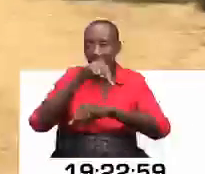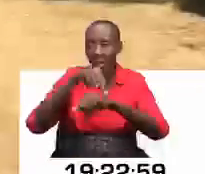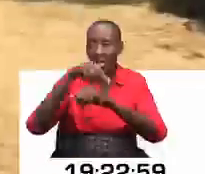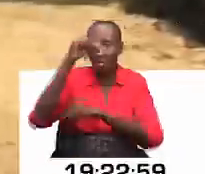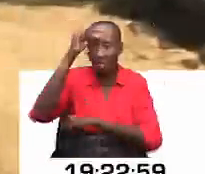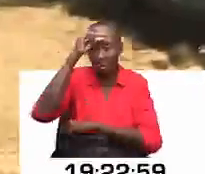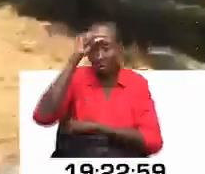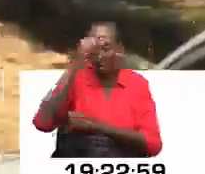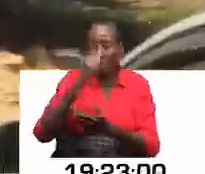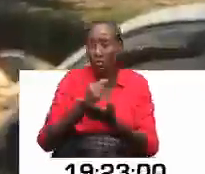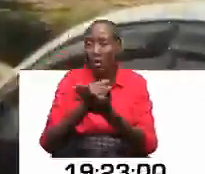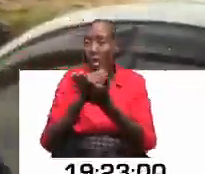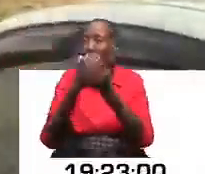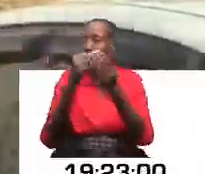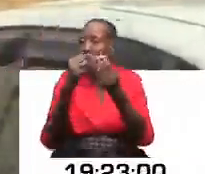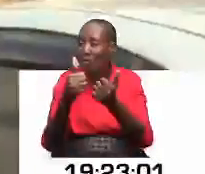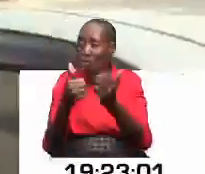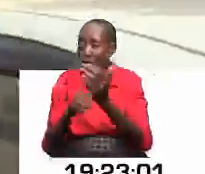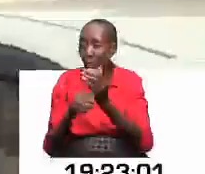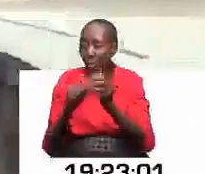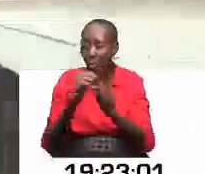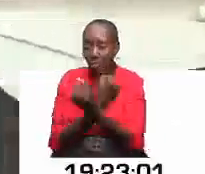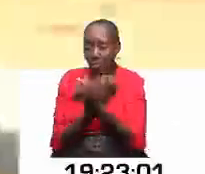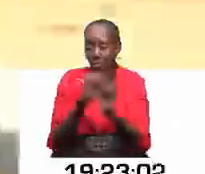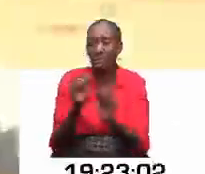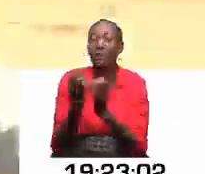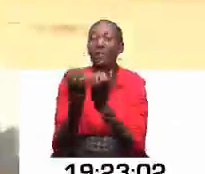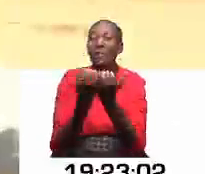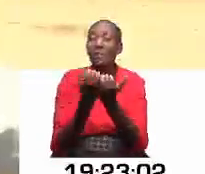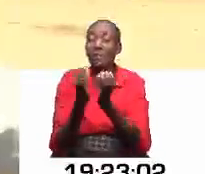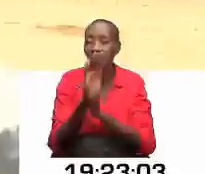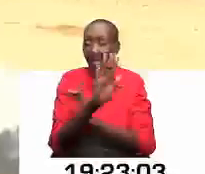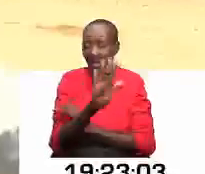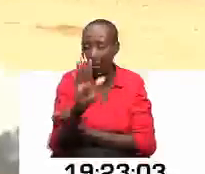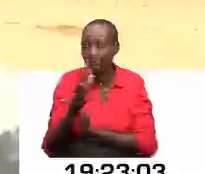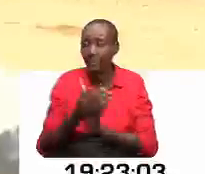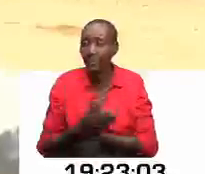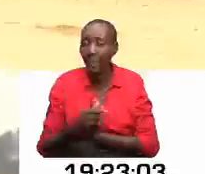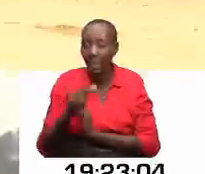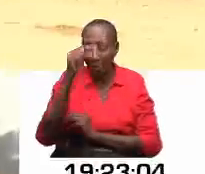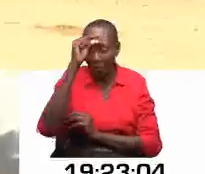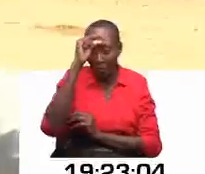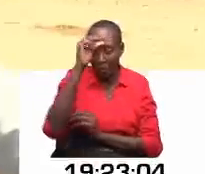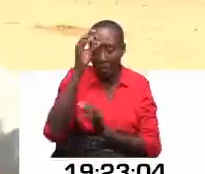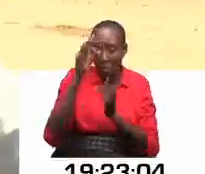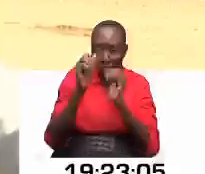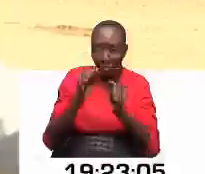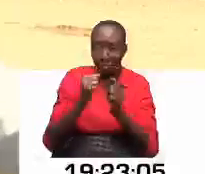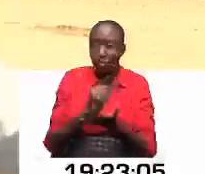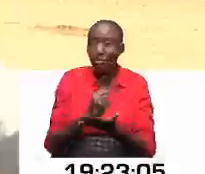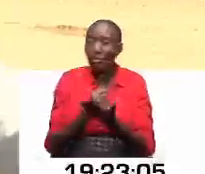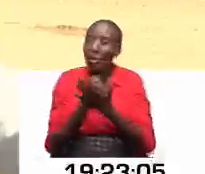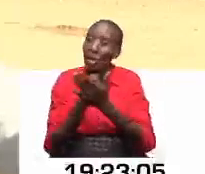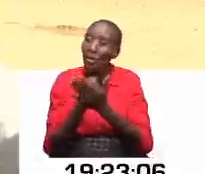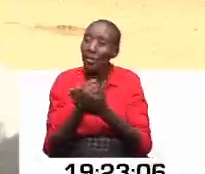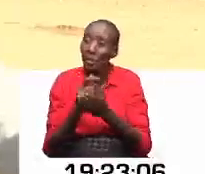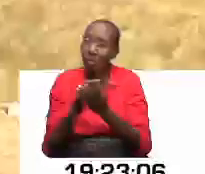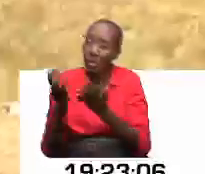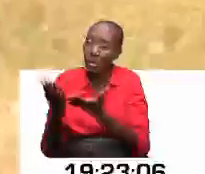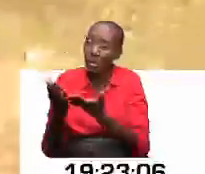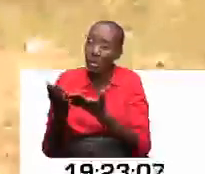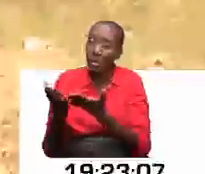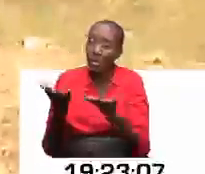kati ili kuokoa biashara zao. Serikali kama inaweza tusaidia hata itukujata na maizi manini